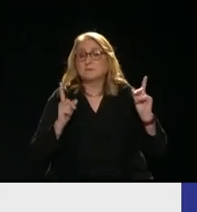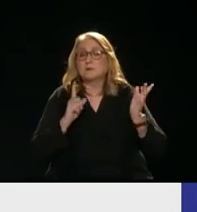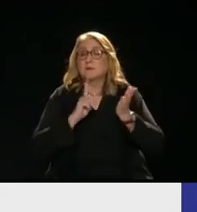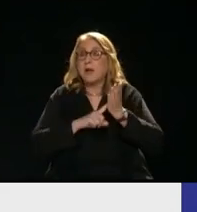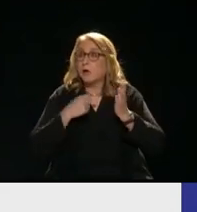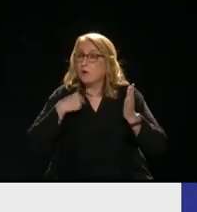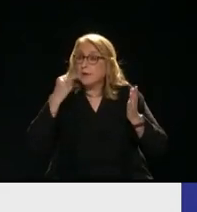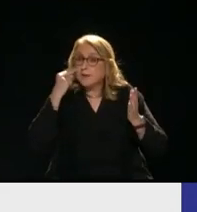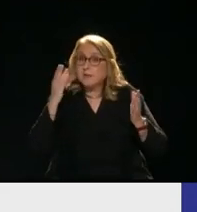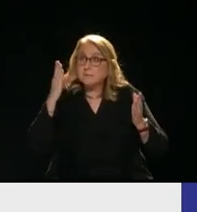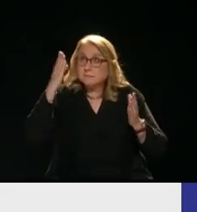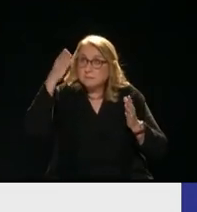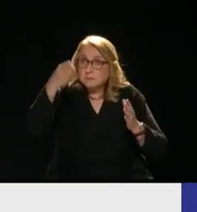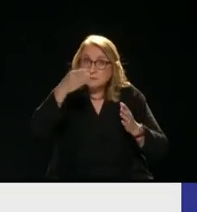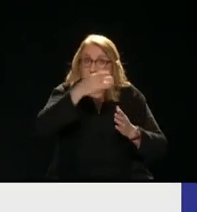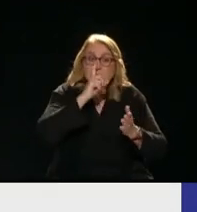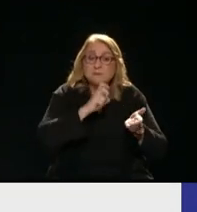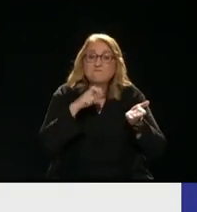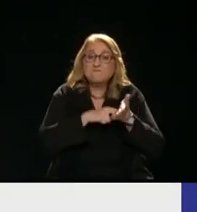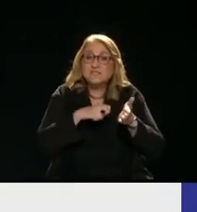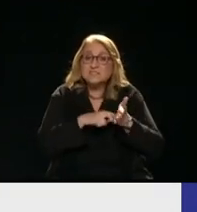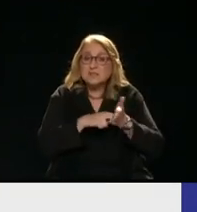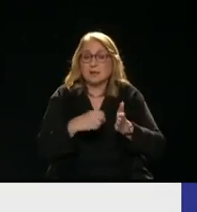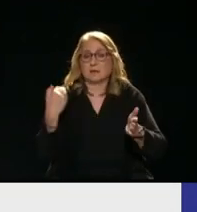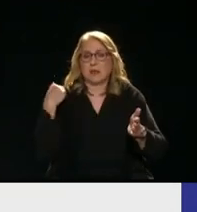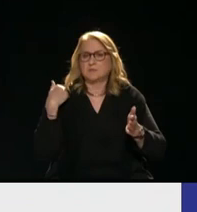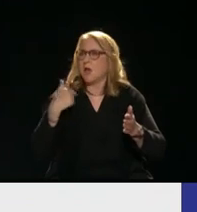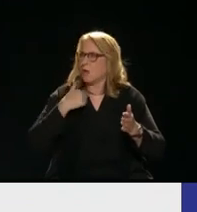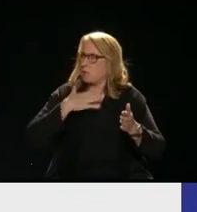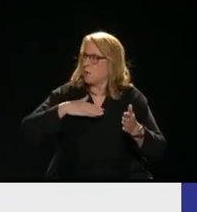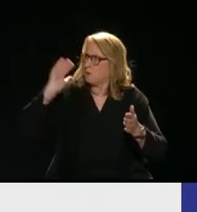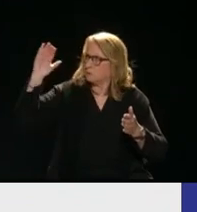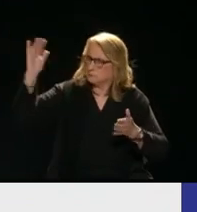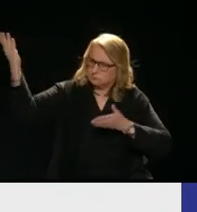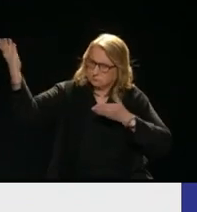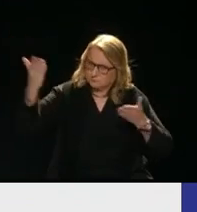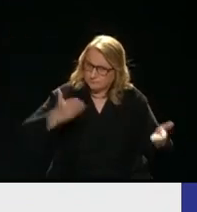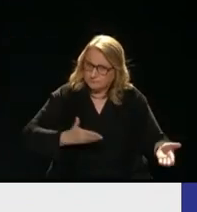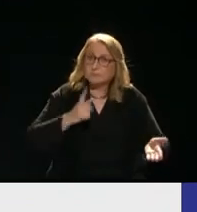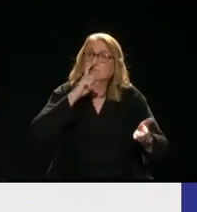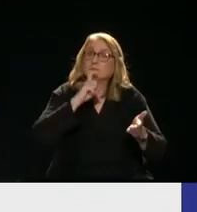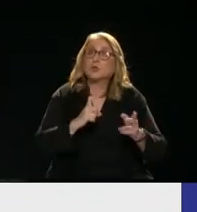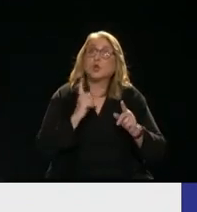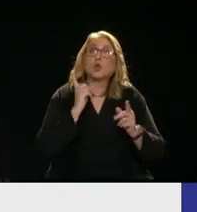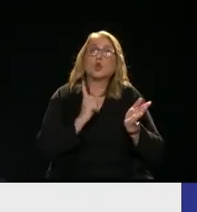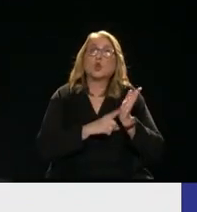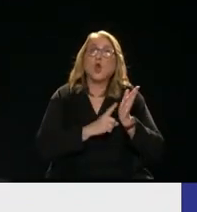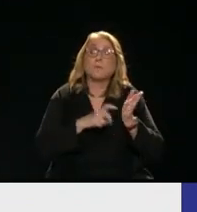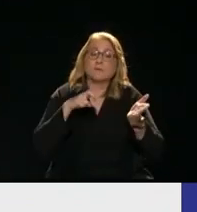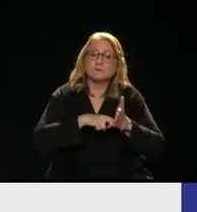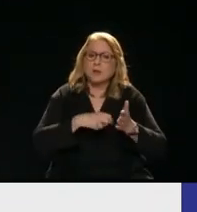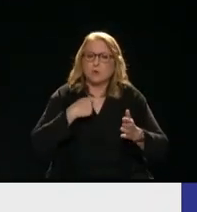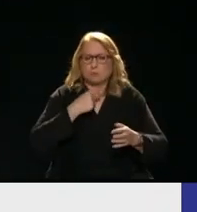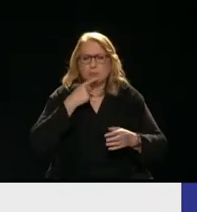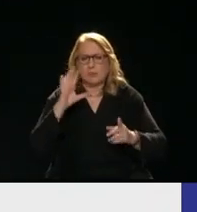δεν σε καλέσουν θα θελα λοιπόν να καλώ κόσμο και δεν με ενδιαφέρει αν θα είναι από το πακιστάν ν θα ναι α το μπαγκλαντές ο άνθρωπος είναι άνθρωπος αν είναι κινέζος αν